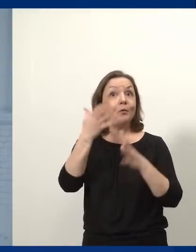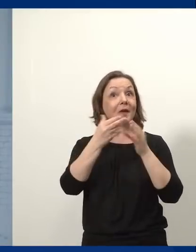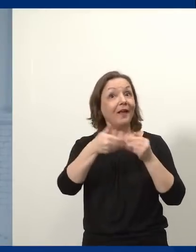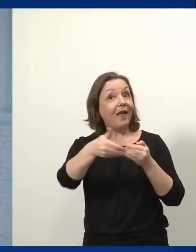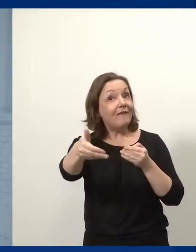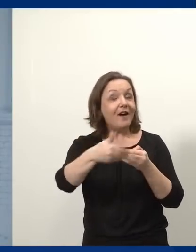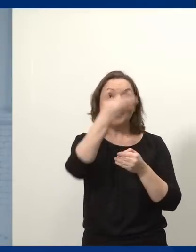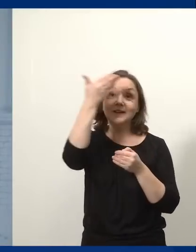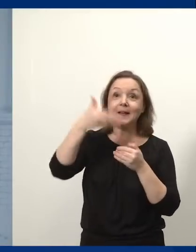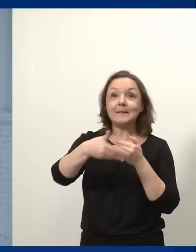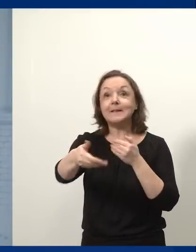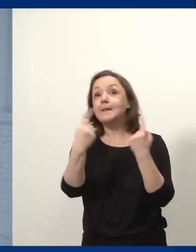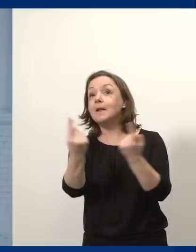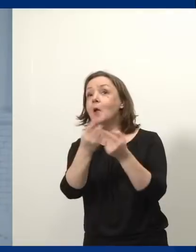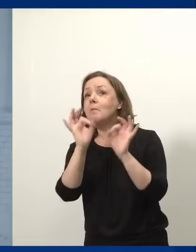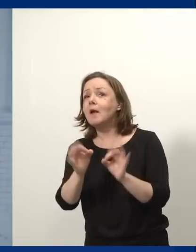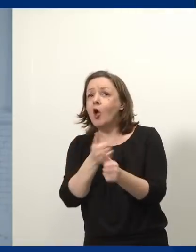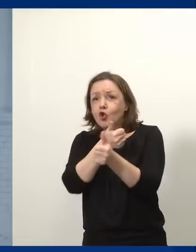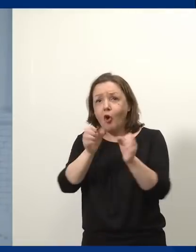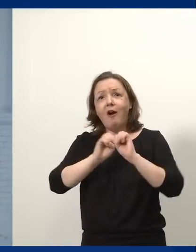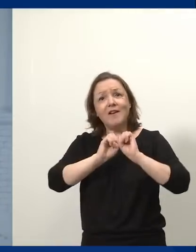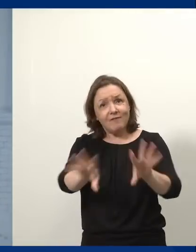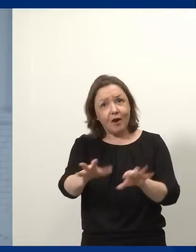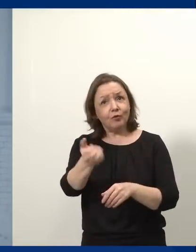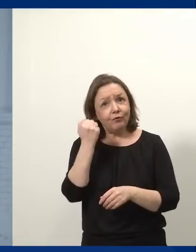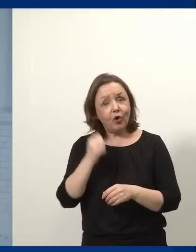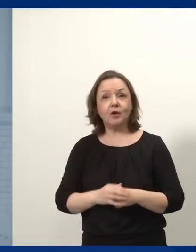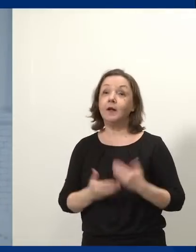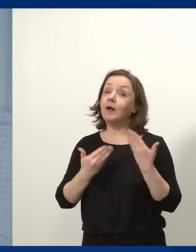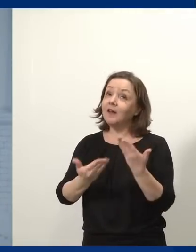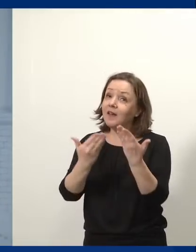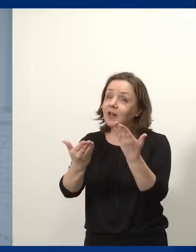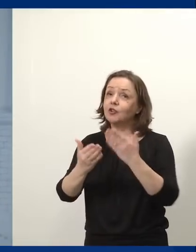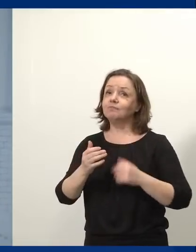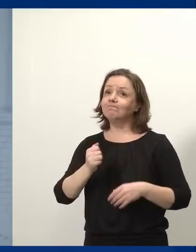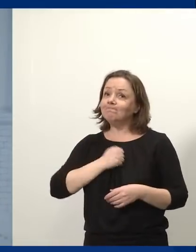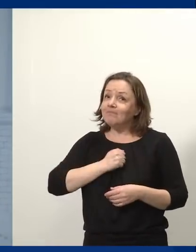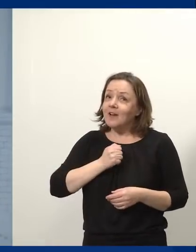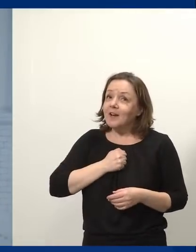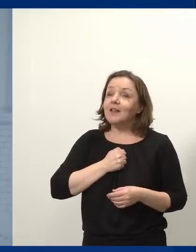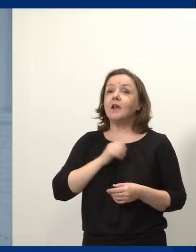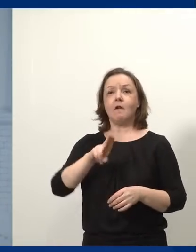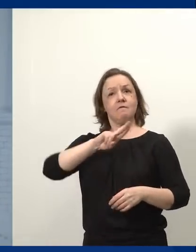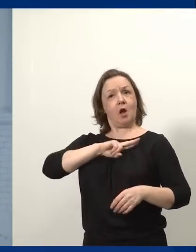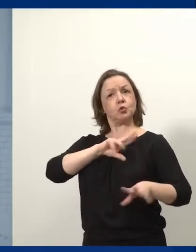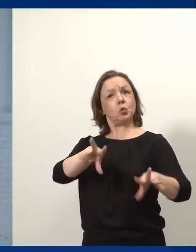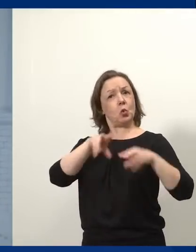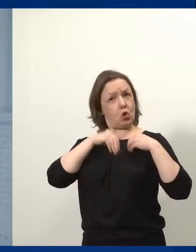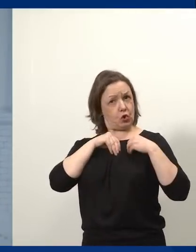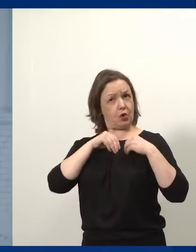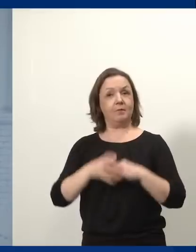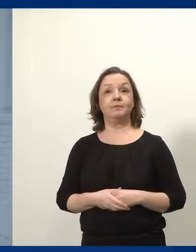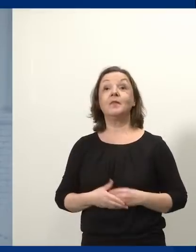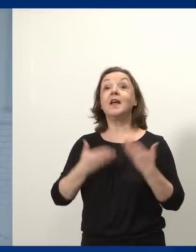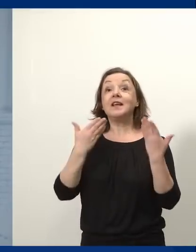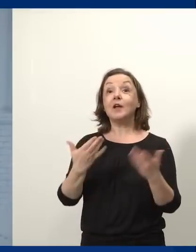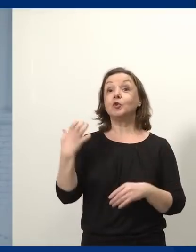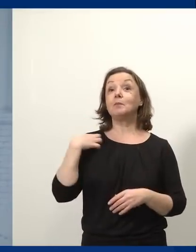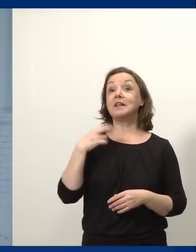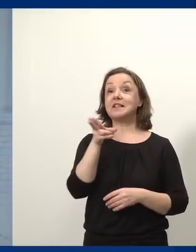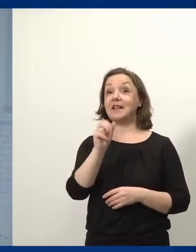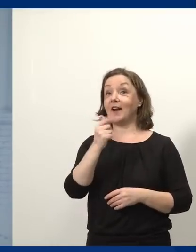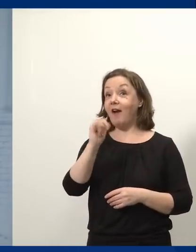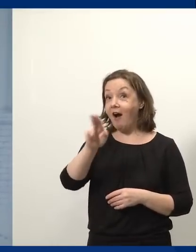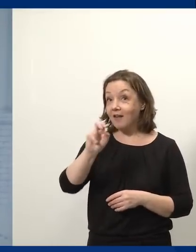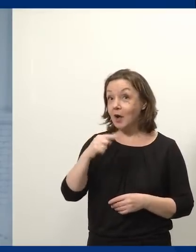ja kesä muodostuvat. Kiitos, että välität ja toimit vastuullisesti. Ja nyt annan ministeri